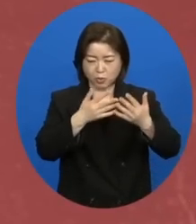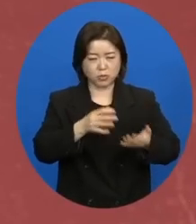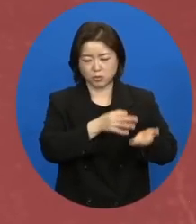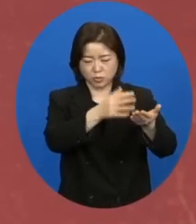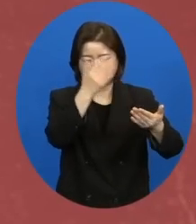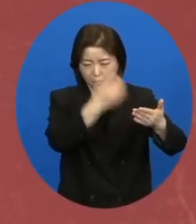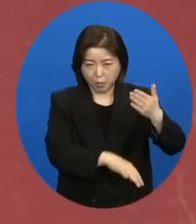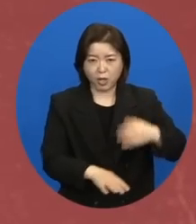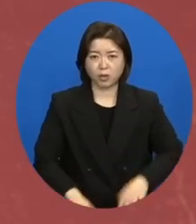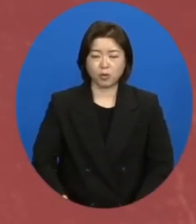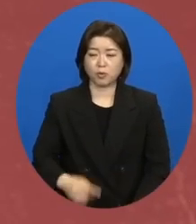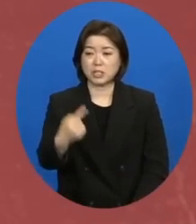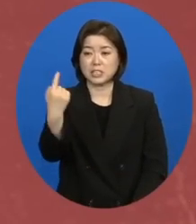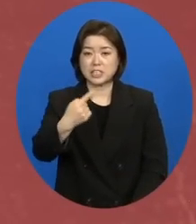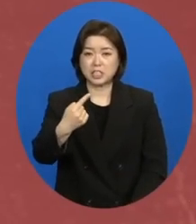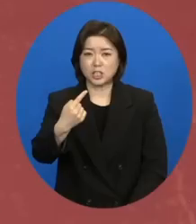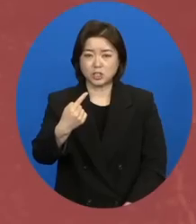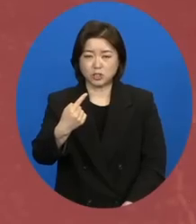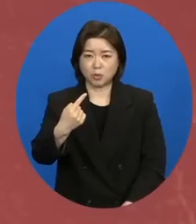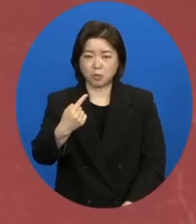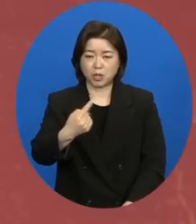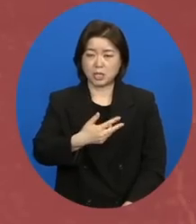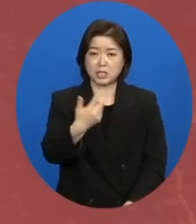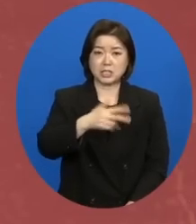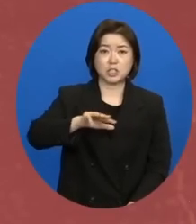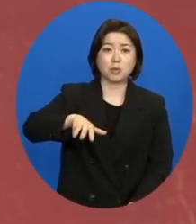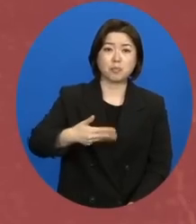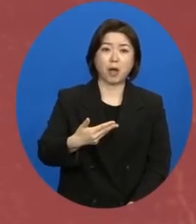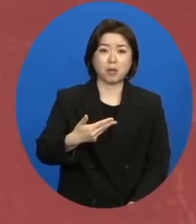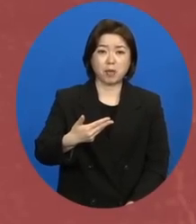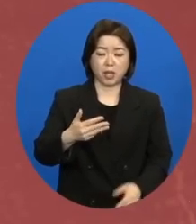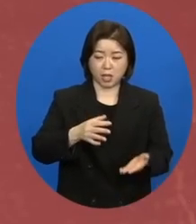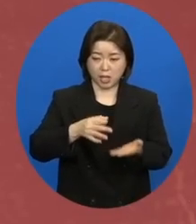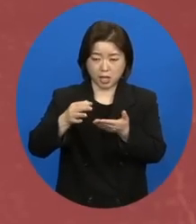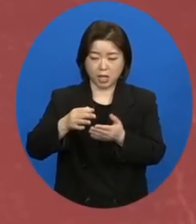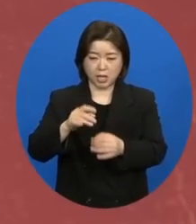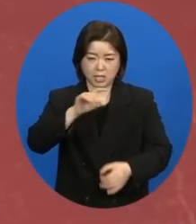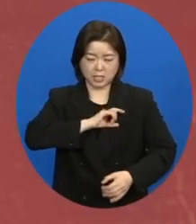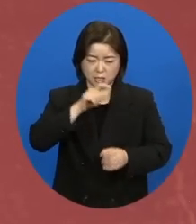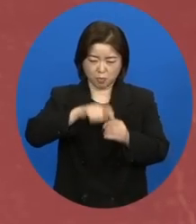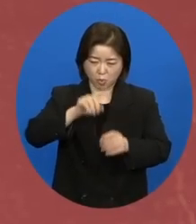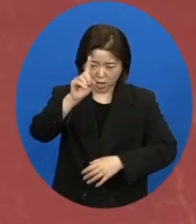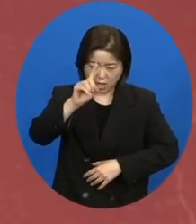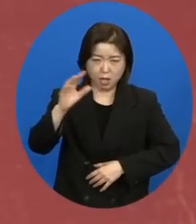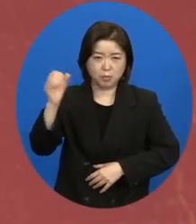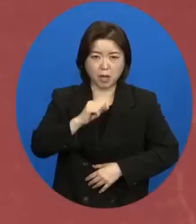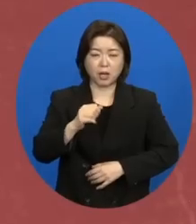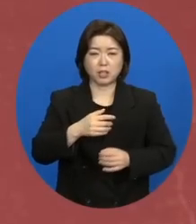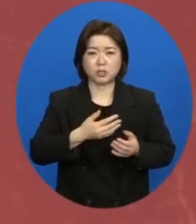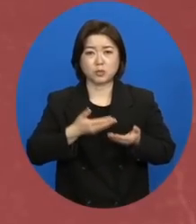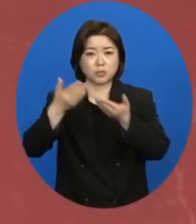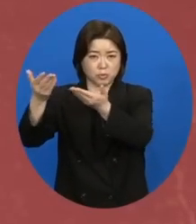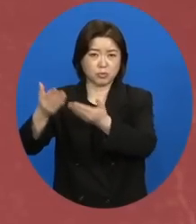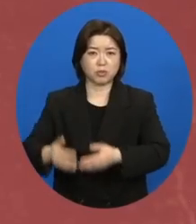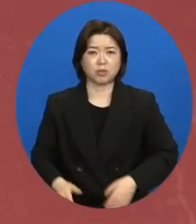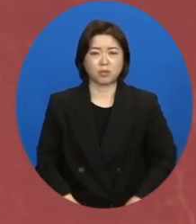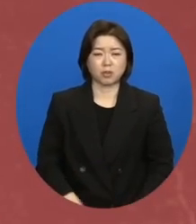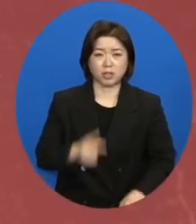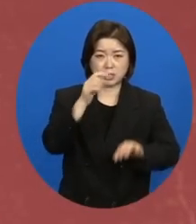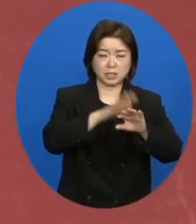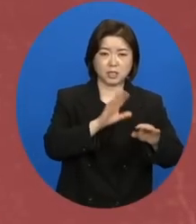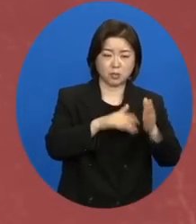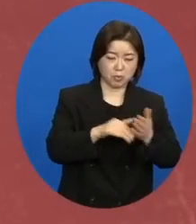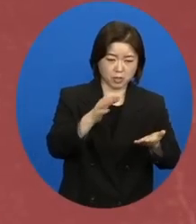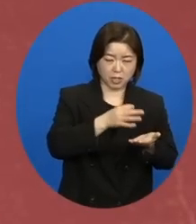말고 1,000번제를 7,800번제를 드리면서 한 제목만 가지고 왔어요. 예배 때는